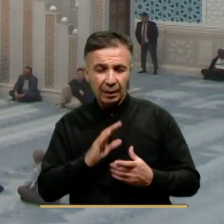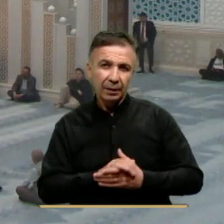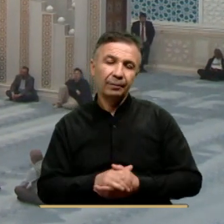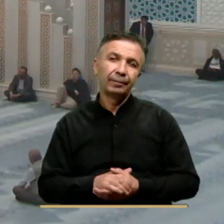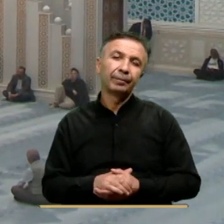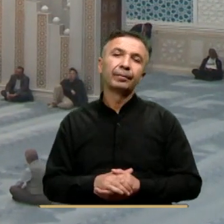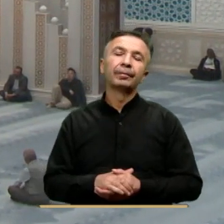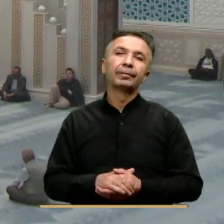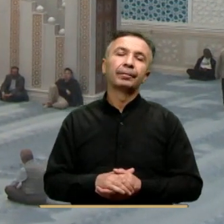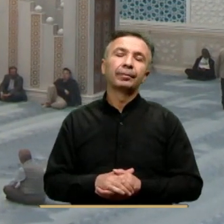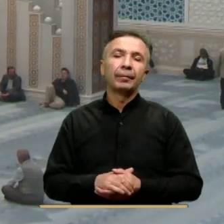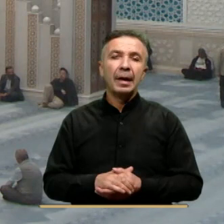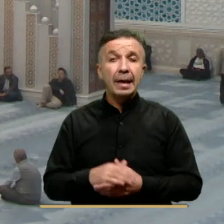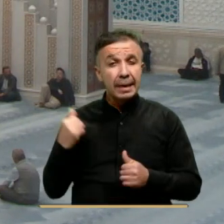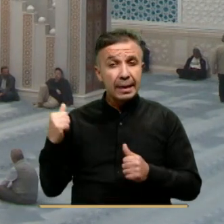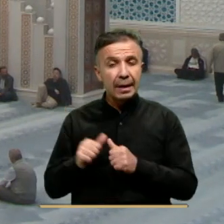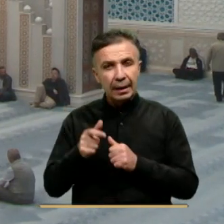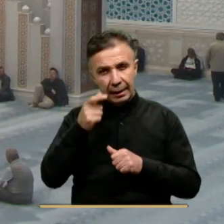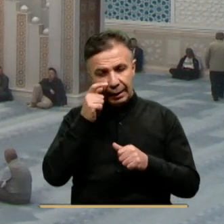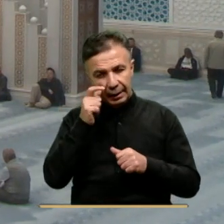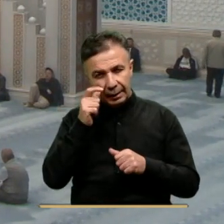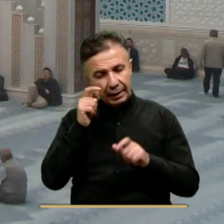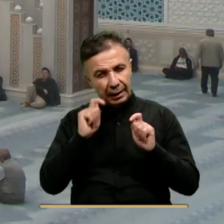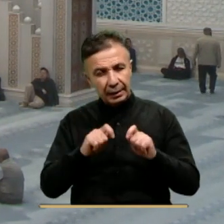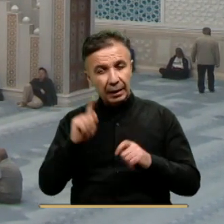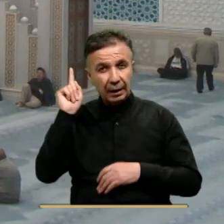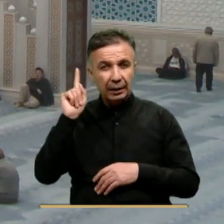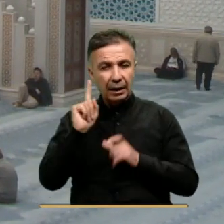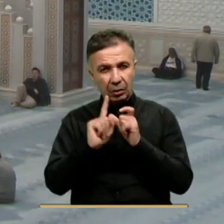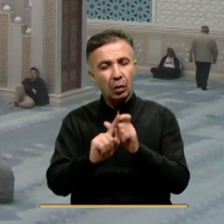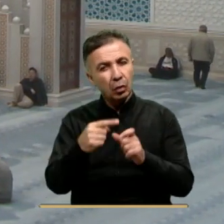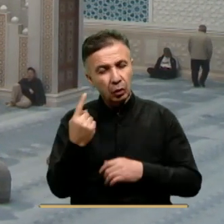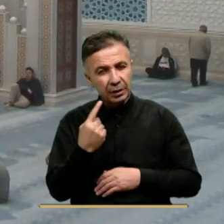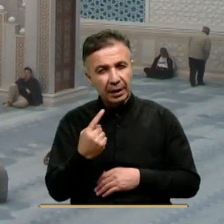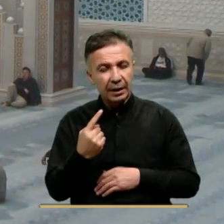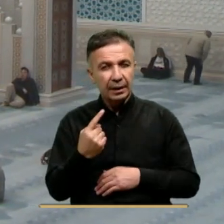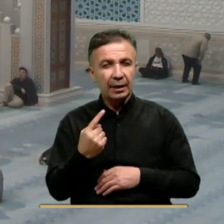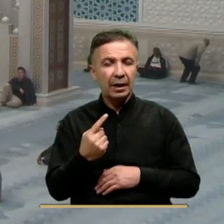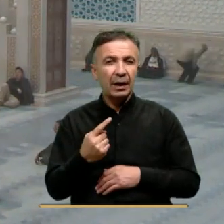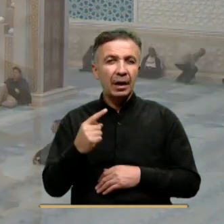vardır Yine dikkat edin Allah'ın kuruluğu onun